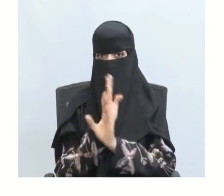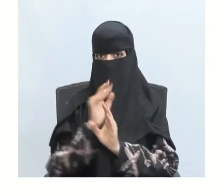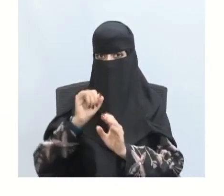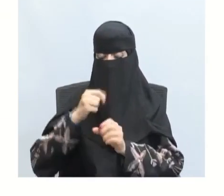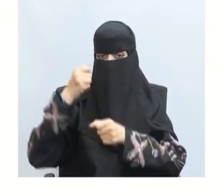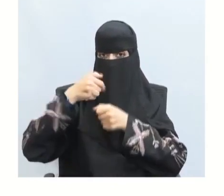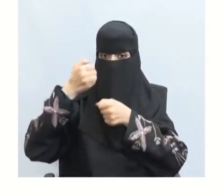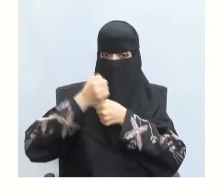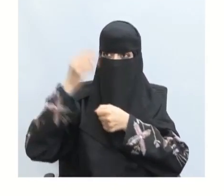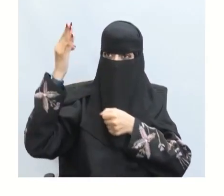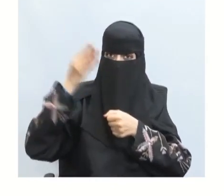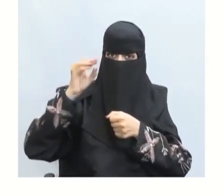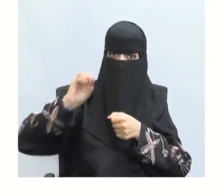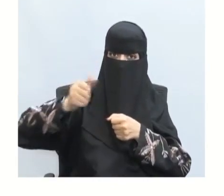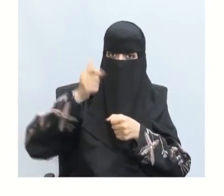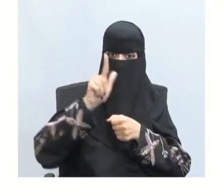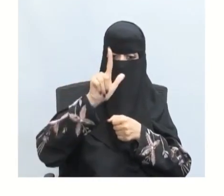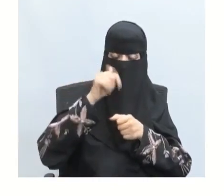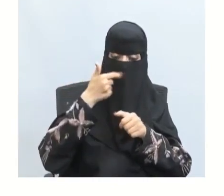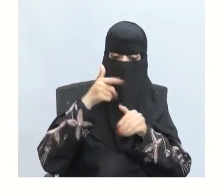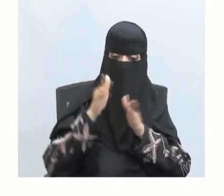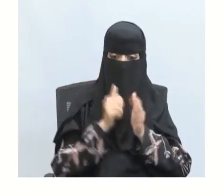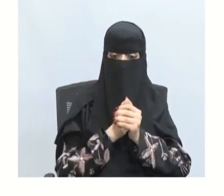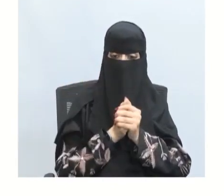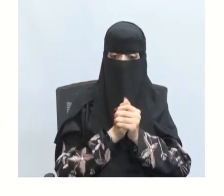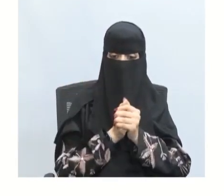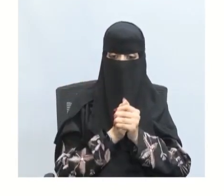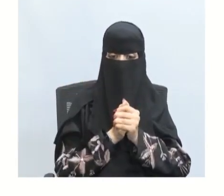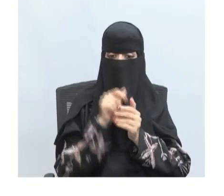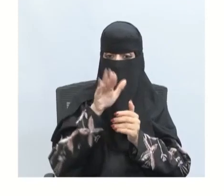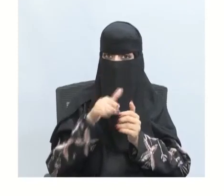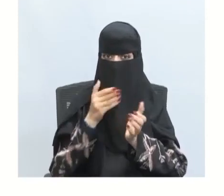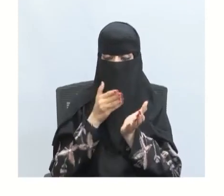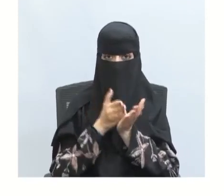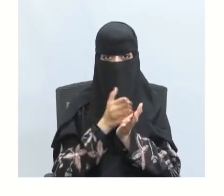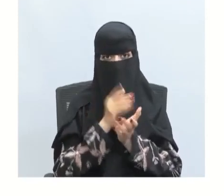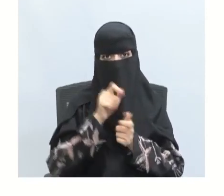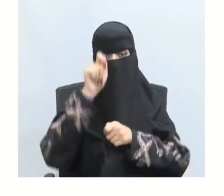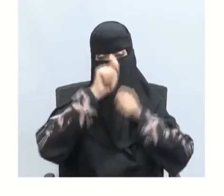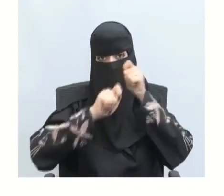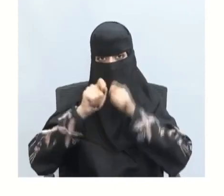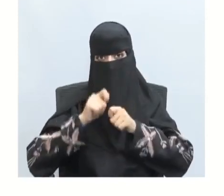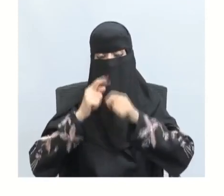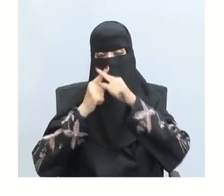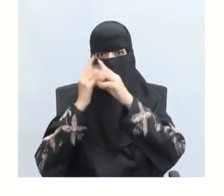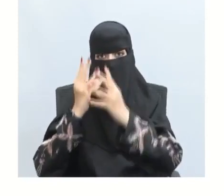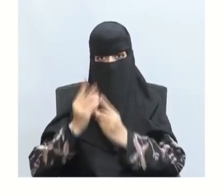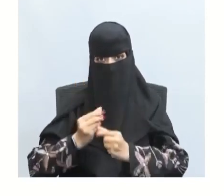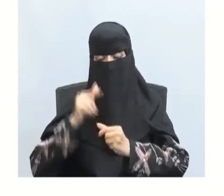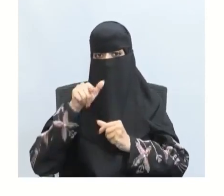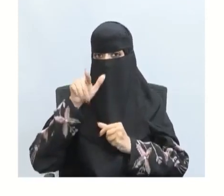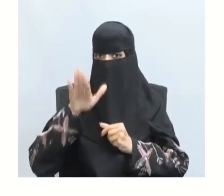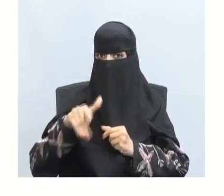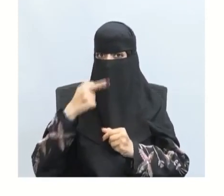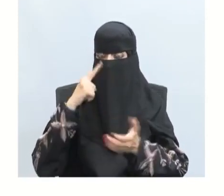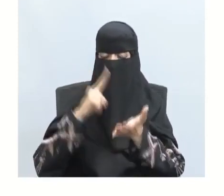ثابت هابل ايضا بعد ذلك تطرقنا لعمليه حسابيه وذكرنا